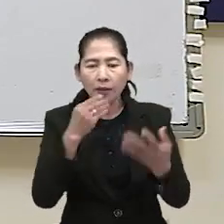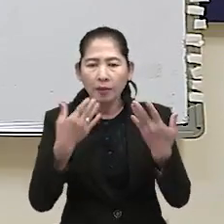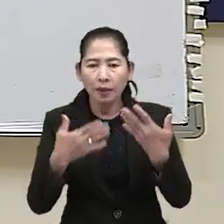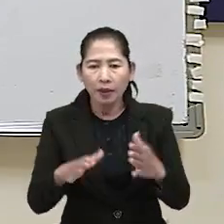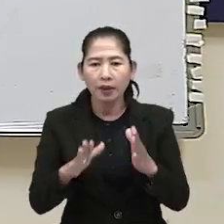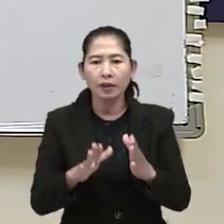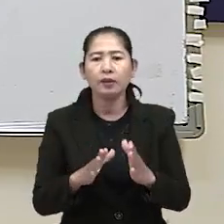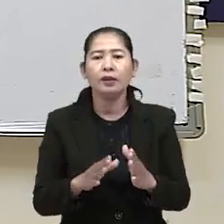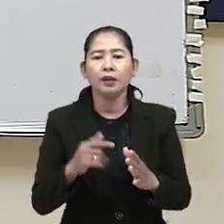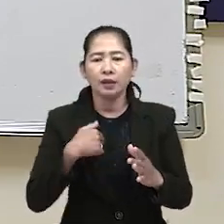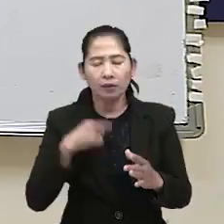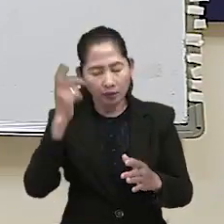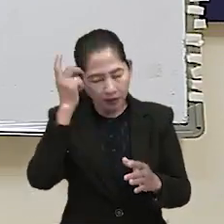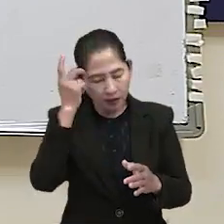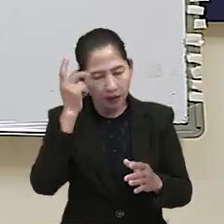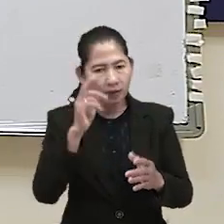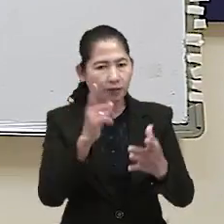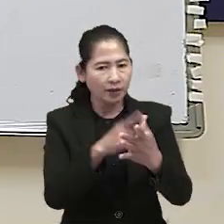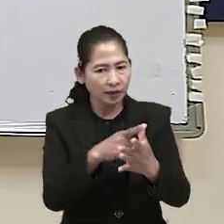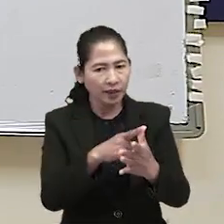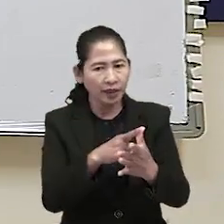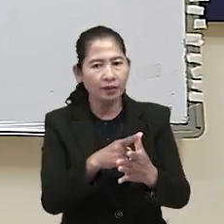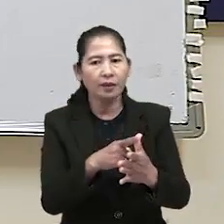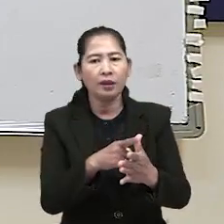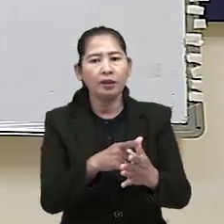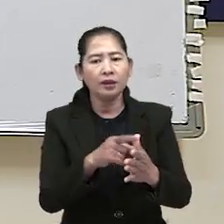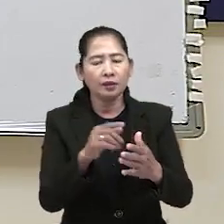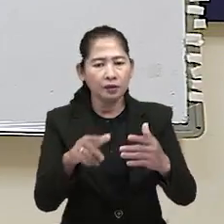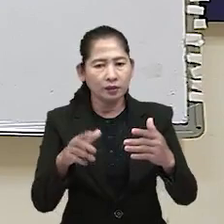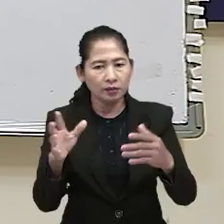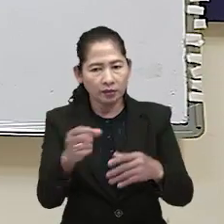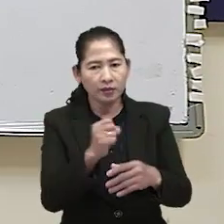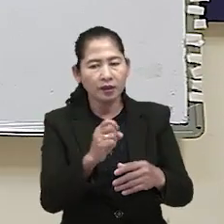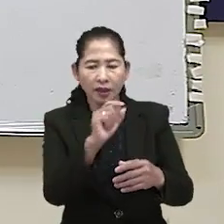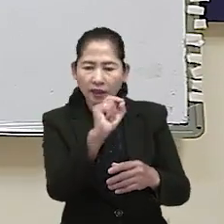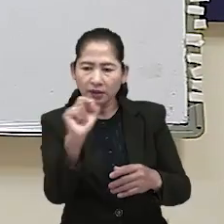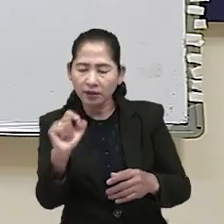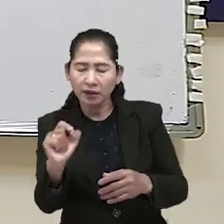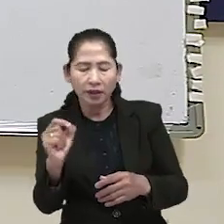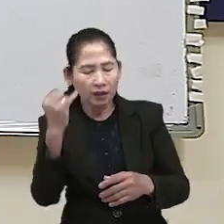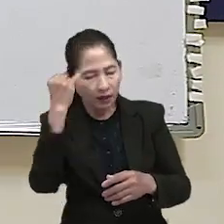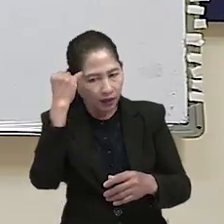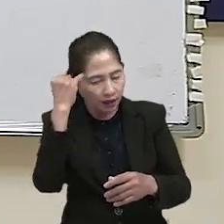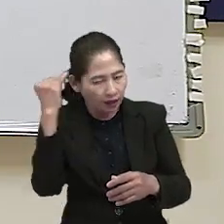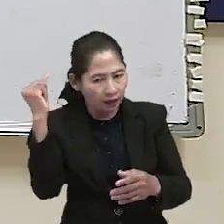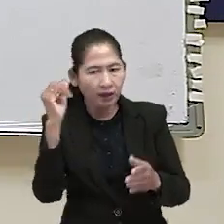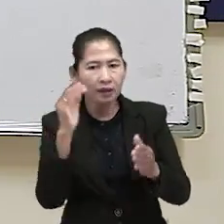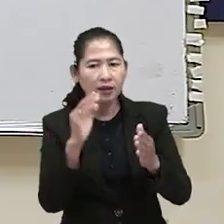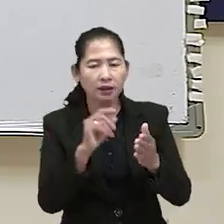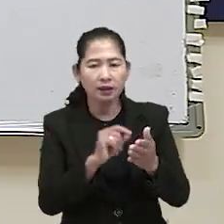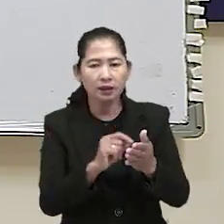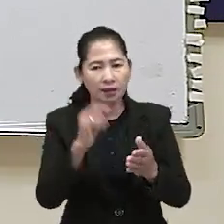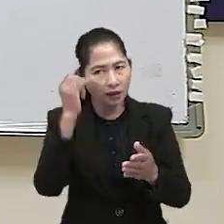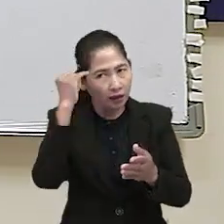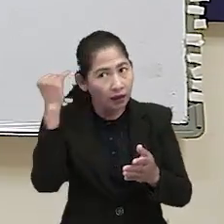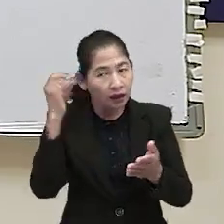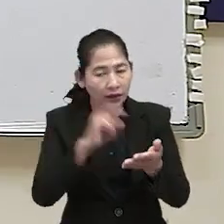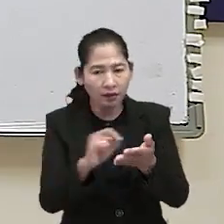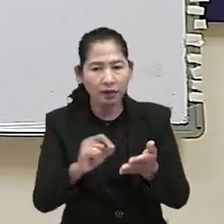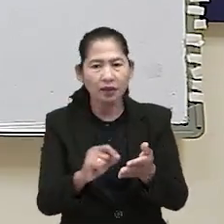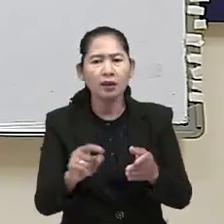មែនទេកូនអញ្ចឹងនេះគ្រូគាត់ថាកូនមានដើមទុនខ្លះសម្រាប់ឈានមកដល់ការសរសេរតែងស្ដីគឺអត់មានខុសគ្នាទេ